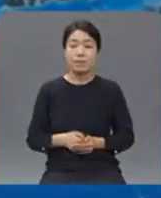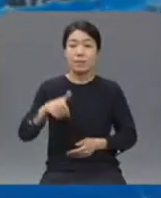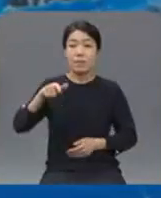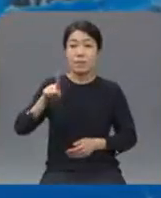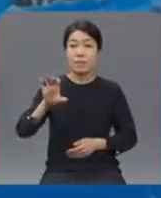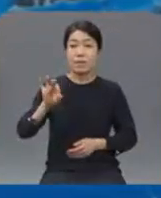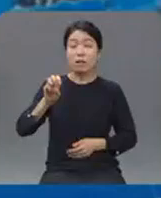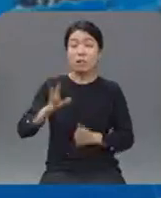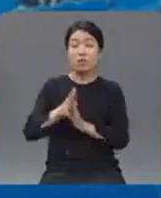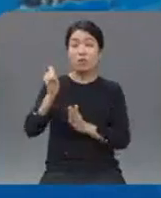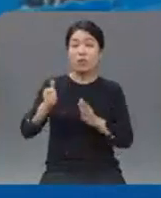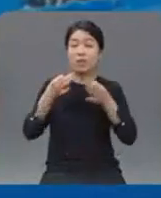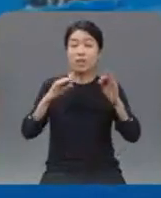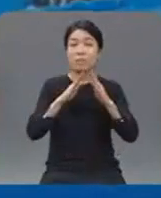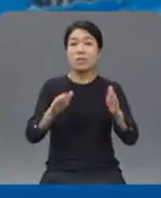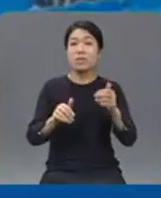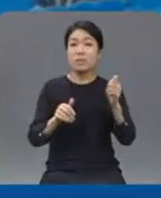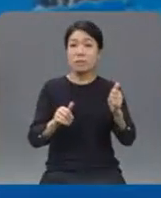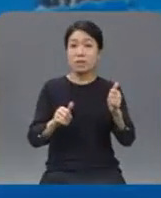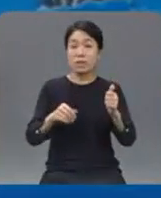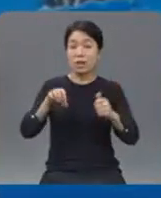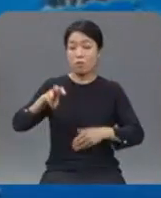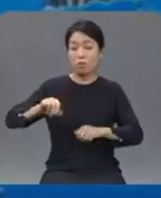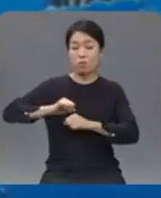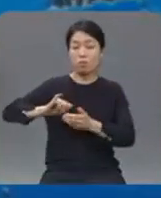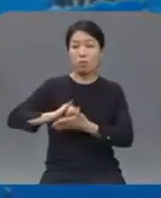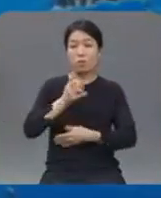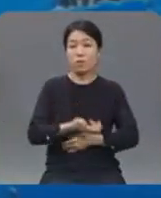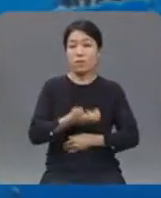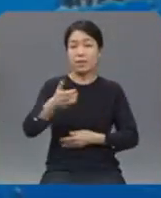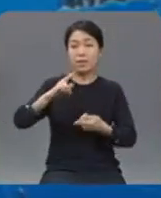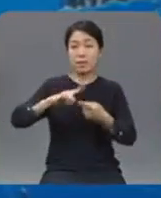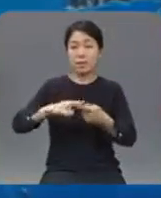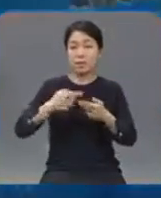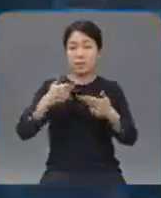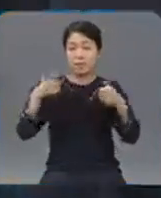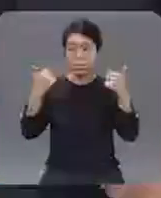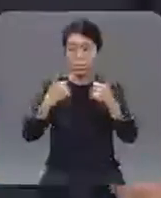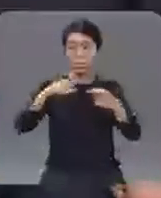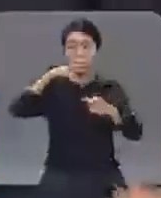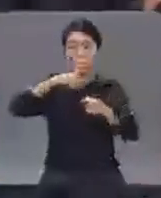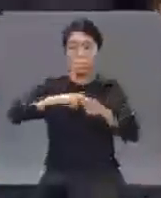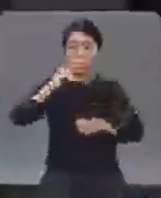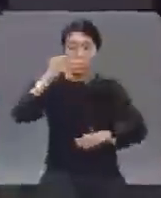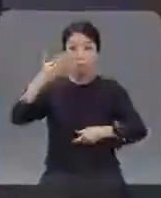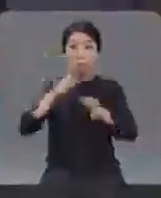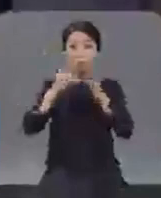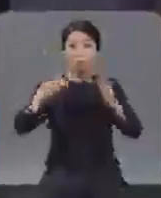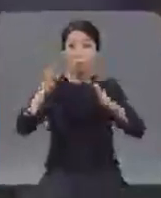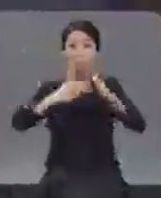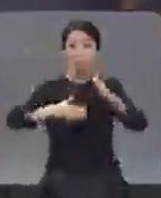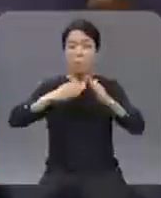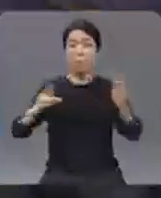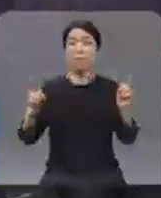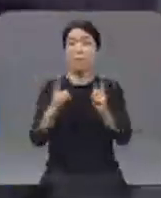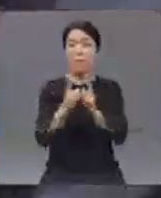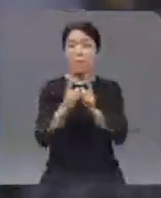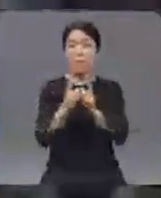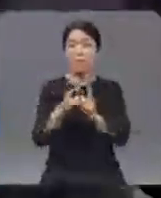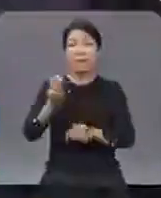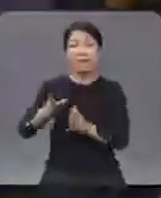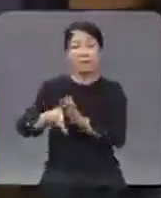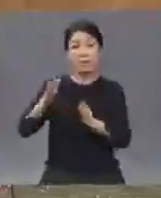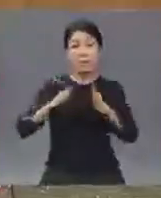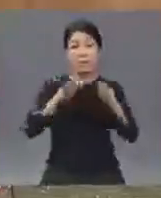강기정 광주시장과 김영록 전남지사가 광주 군공항 이전 관련 협의를 위해 9개월 만에 공식 만남을 갖습니다